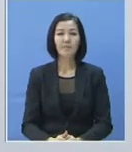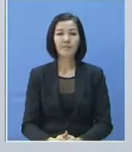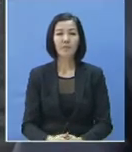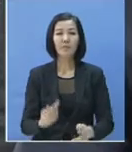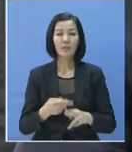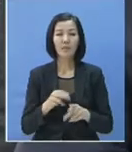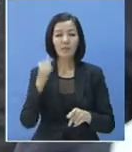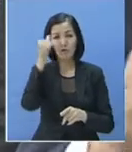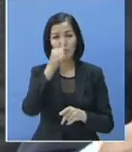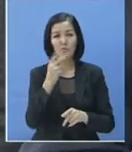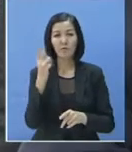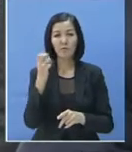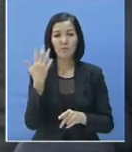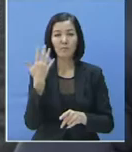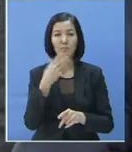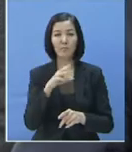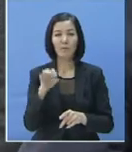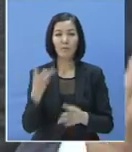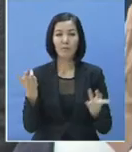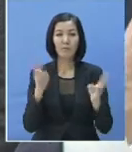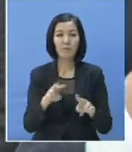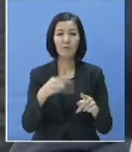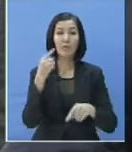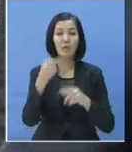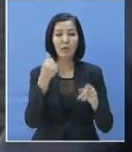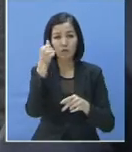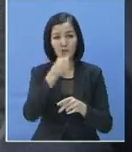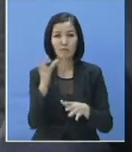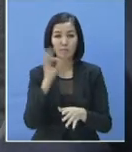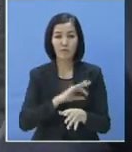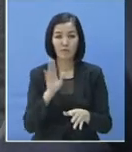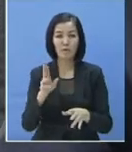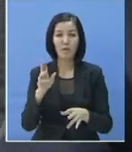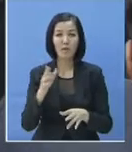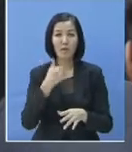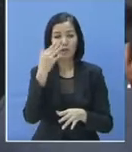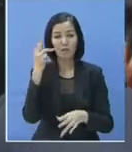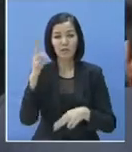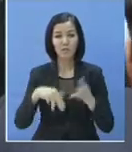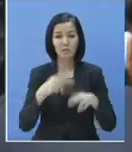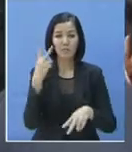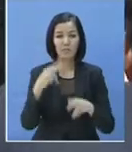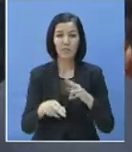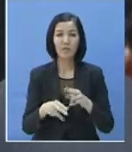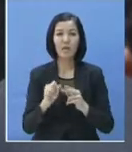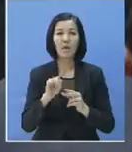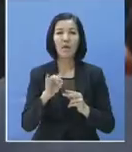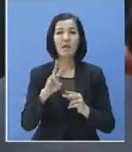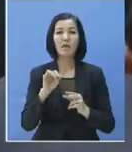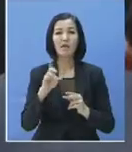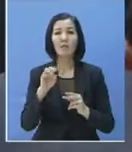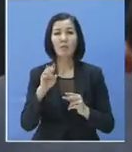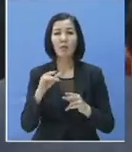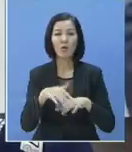миллионов. Освоишь следующий, оставшийся следующий год, уже тым жақсы жазда бітіресің. Айнабұлақ тұрғындарын аурухана мәселесі